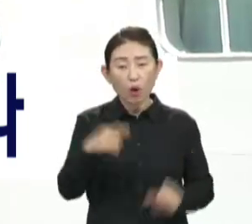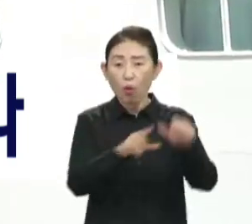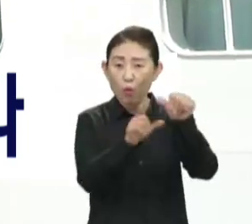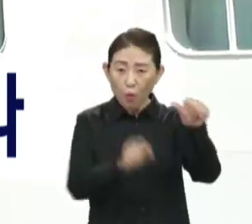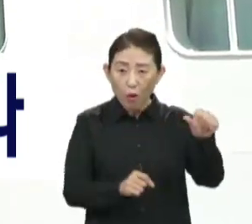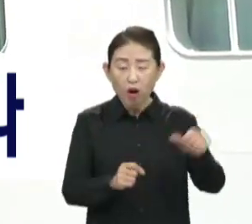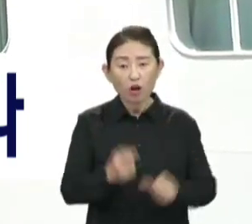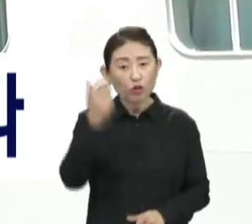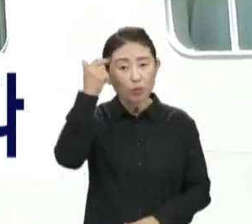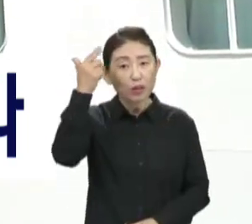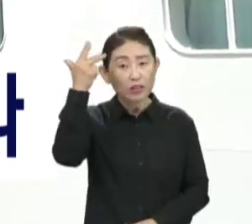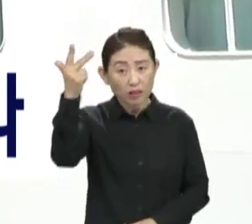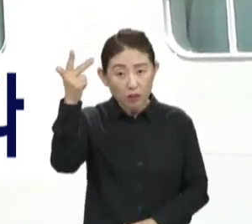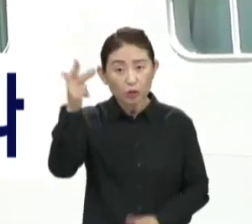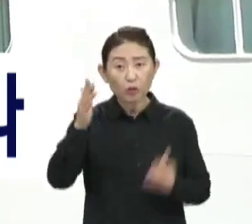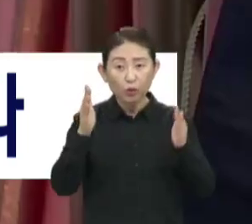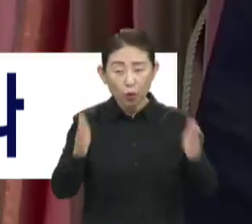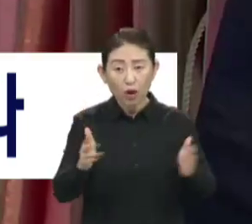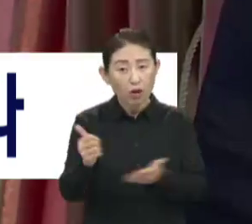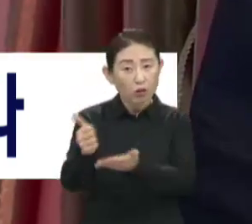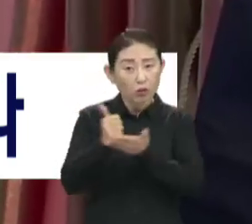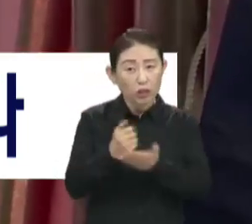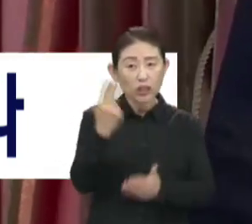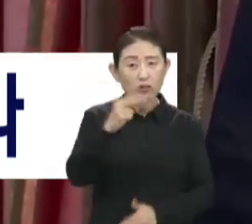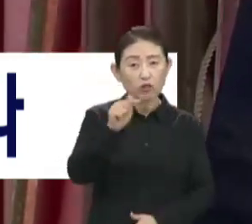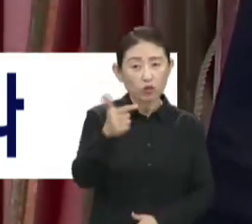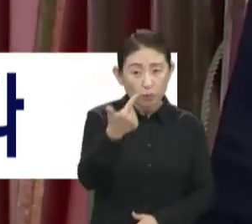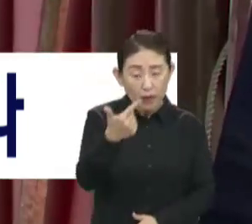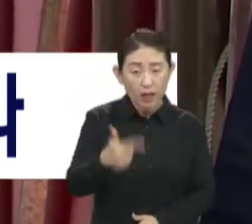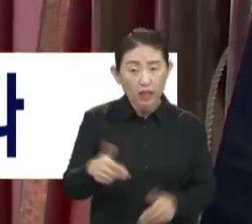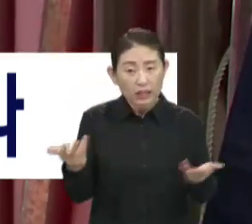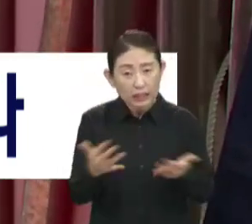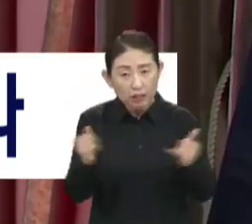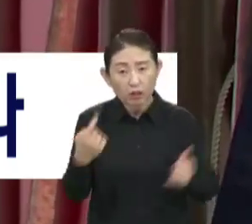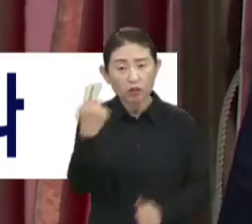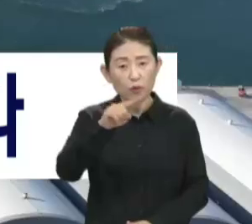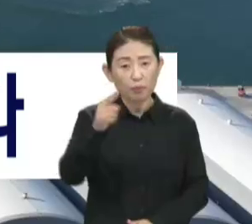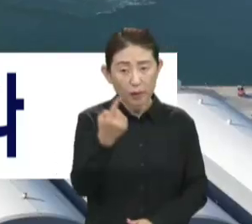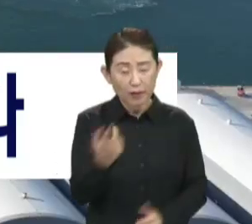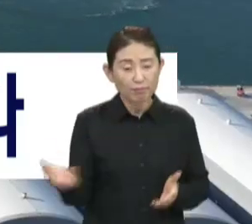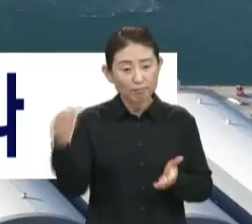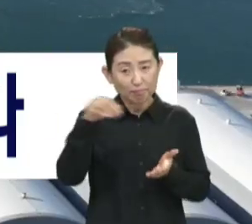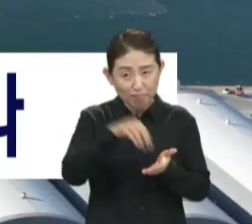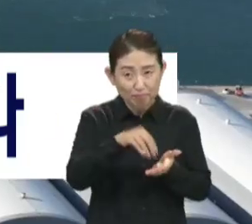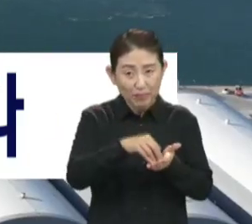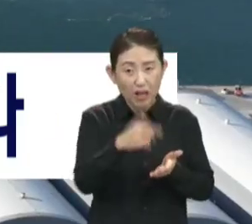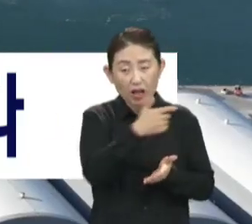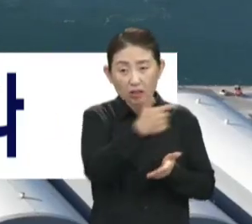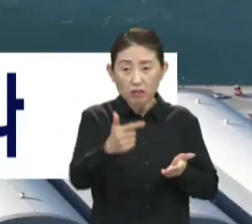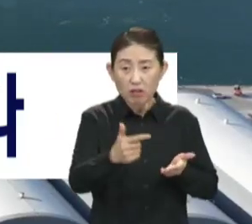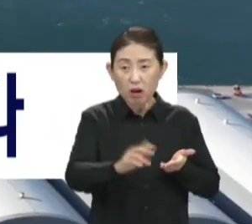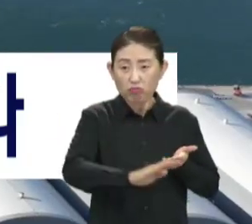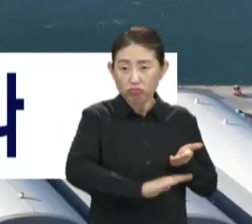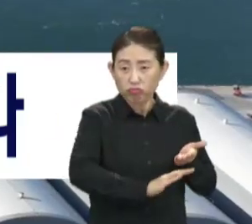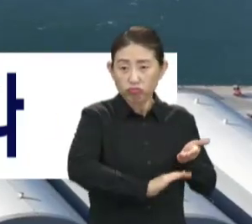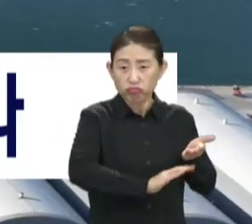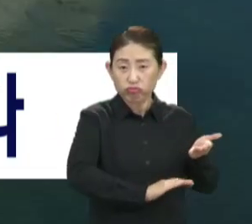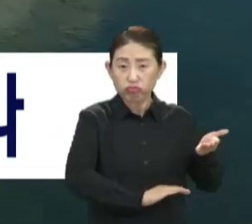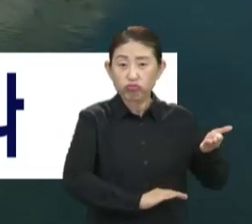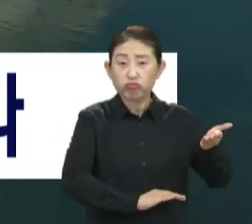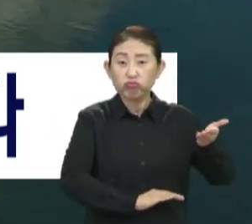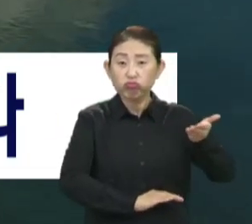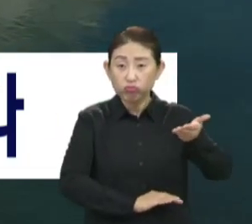5월 6박 7일 일정으로 승객 2,600여 명과 승무원 1,100여 명을 태운 11만 4천 톤급